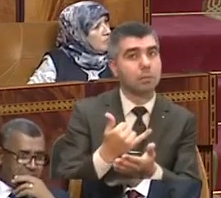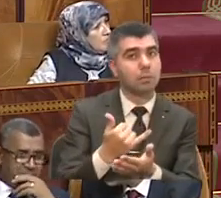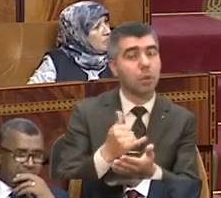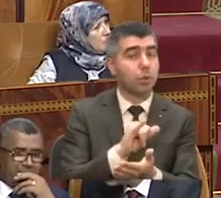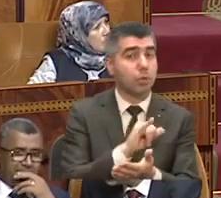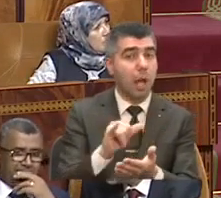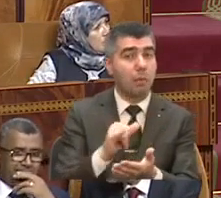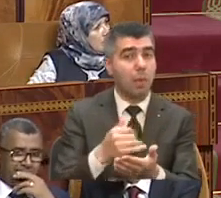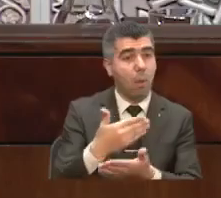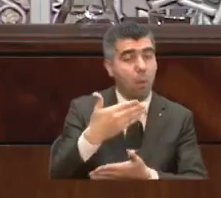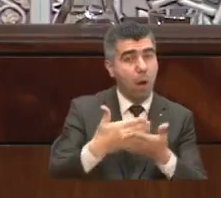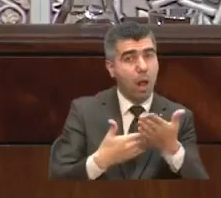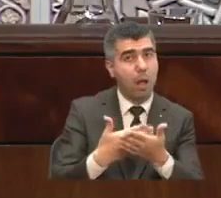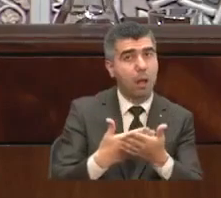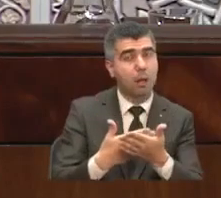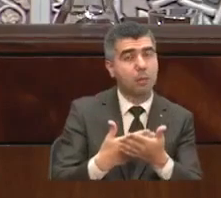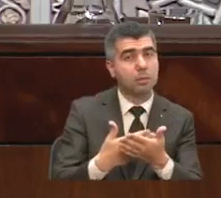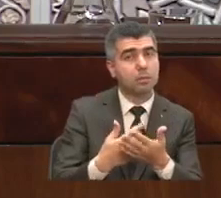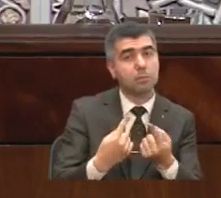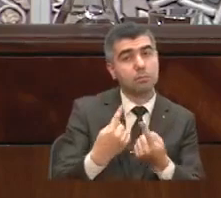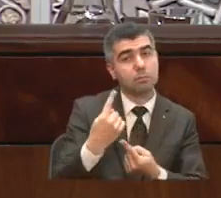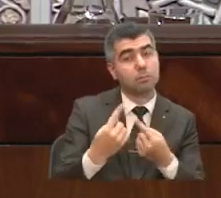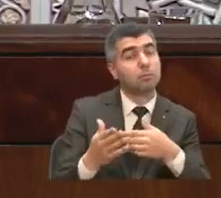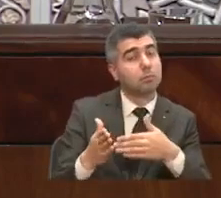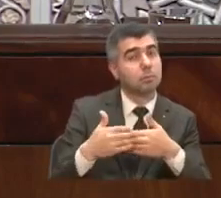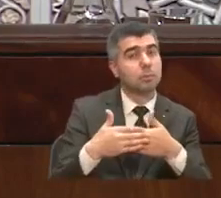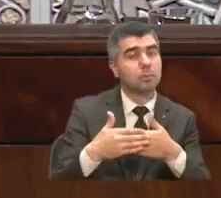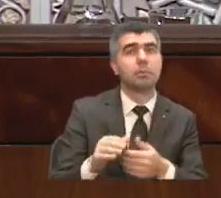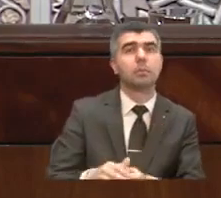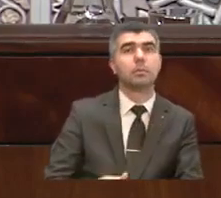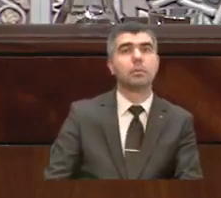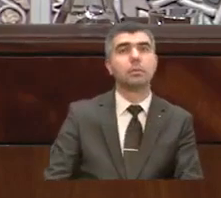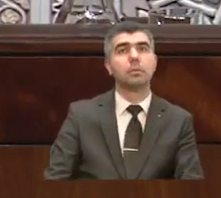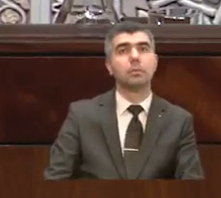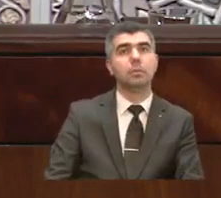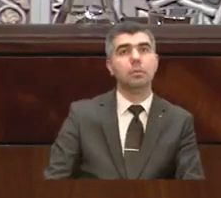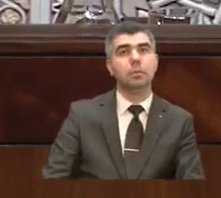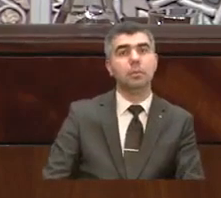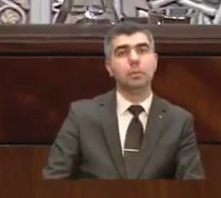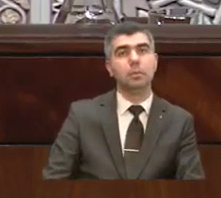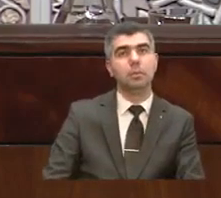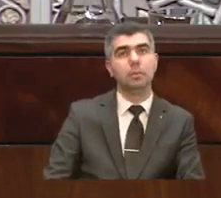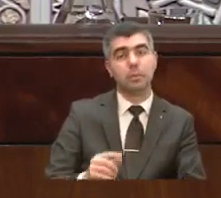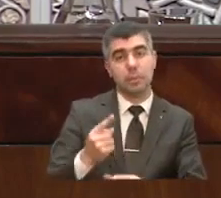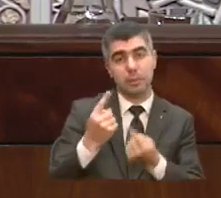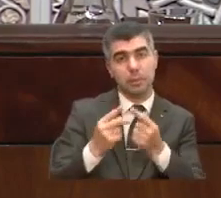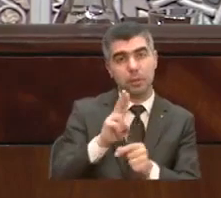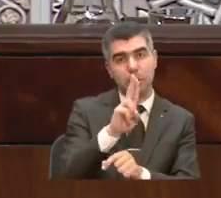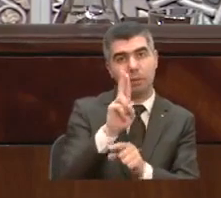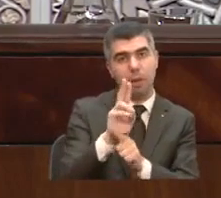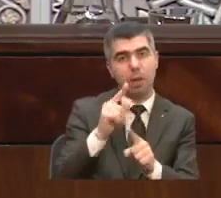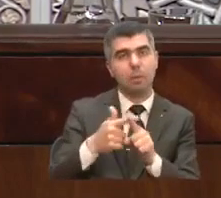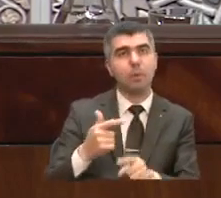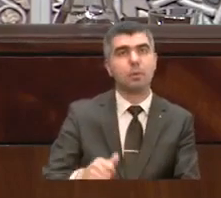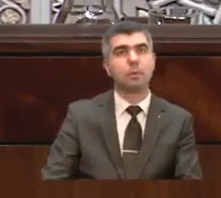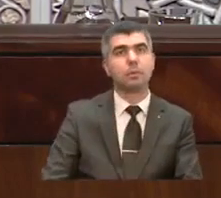إلا ما مدوهمش بهذه الرخص هادو. شكرا السيدة النائبة المحترمة. هل هناك من تعقيبات إضافية؟